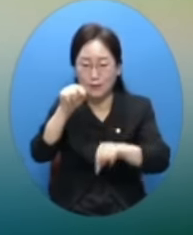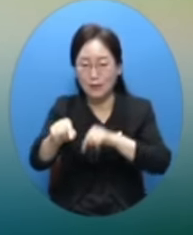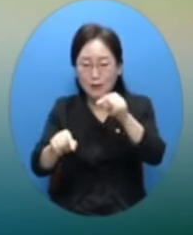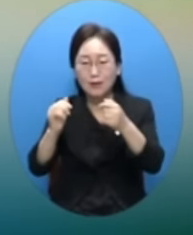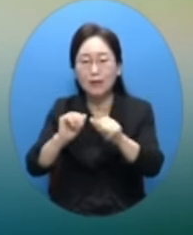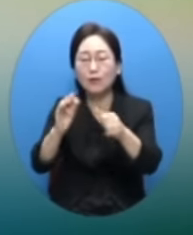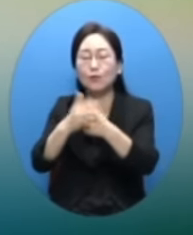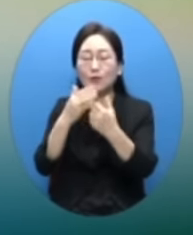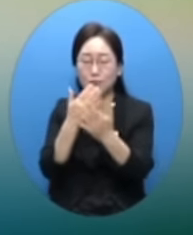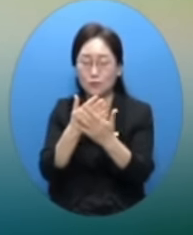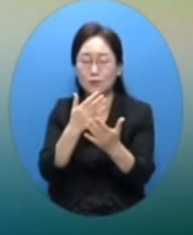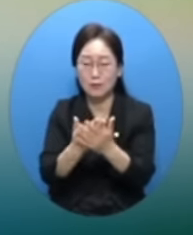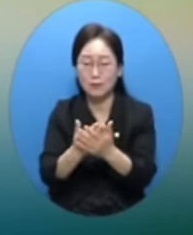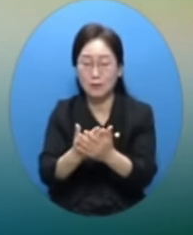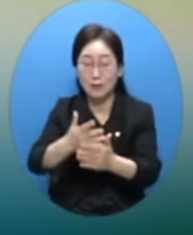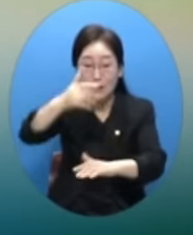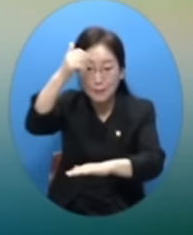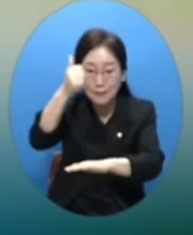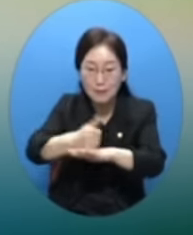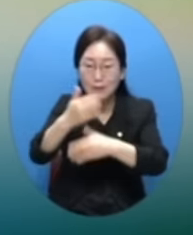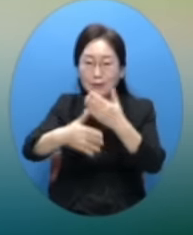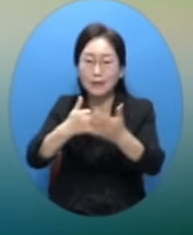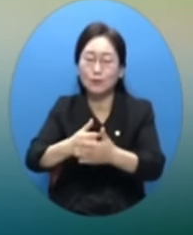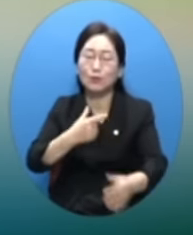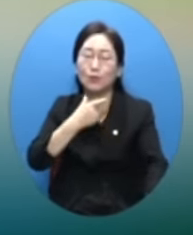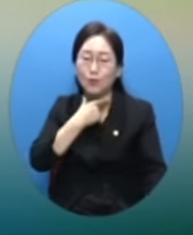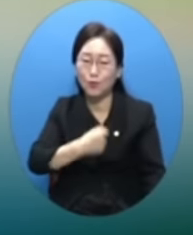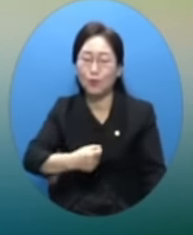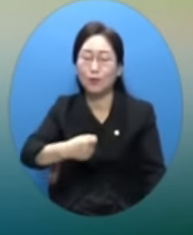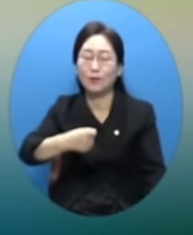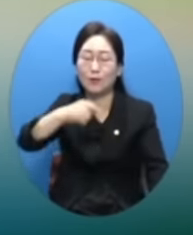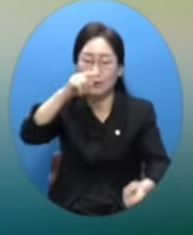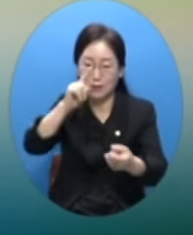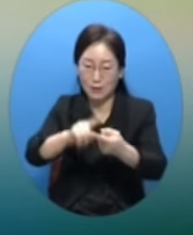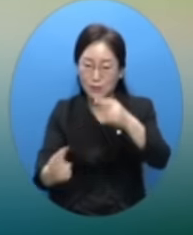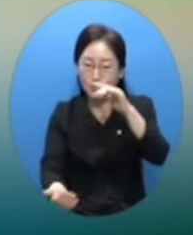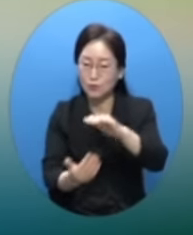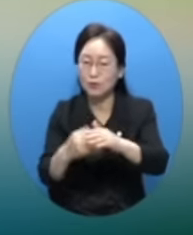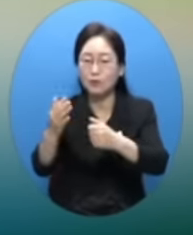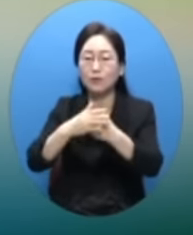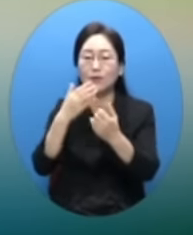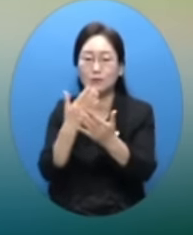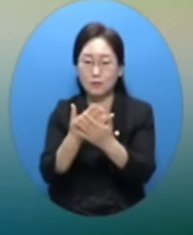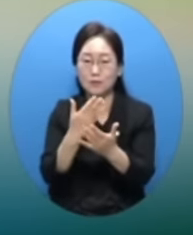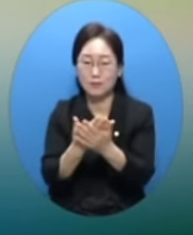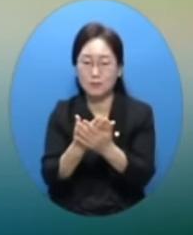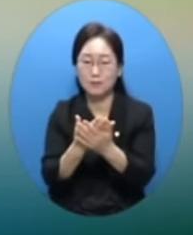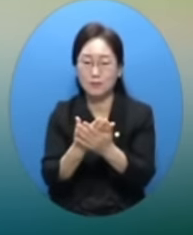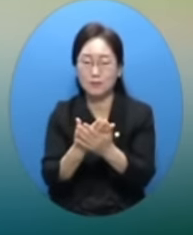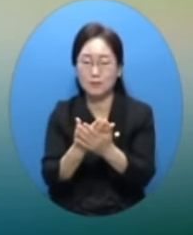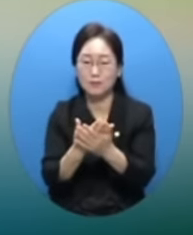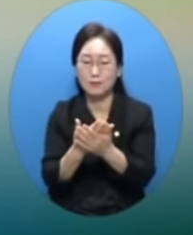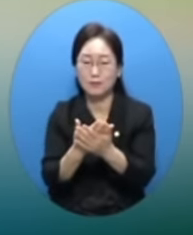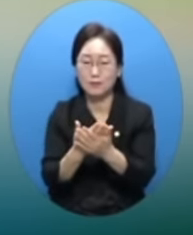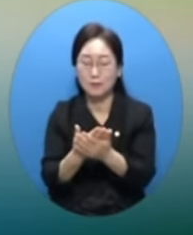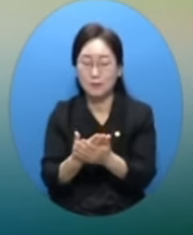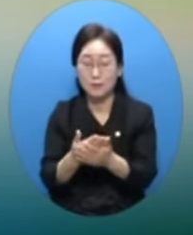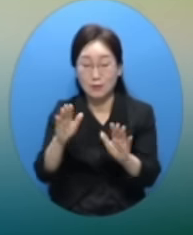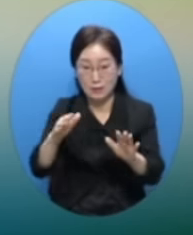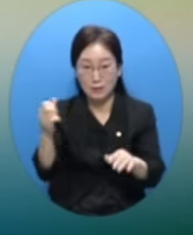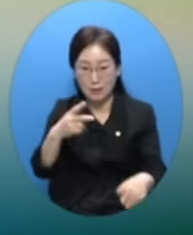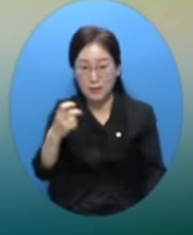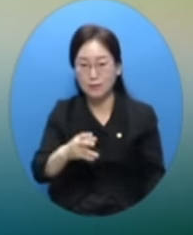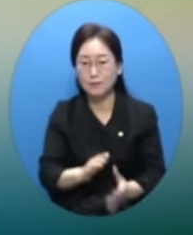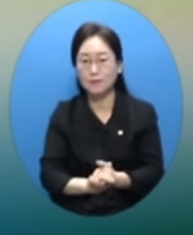하소서. 마침내 하나님께서 바라시는 뜻을 이루게 하소서. 제가 이 부분을 한 번 더